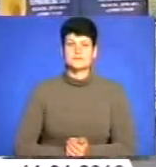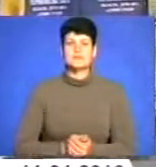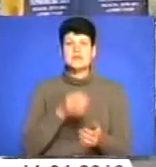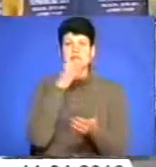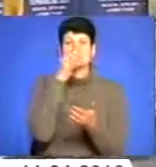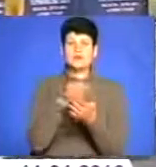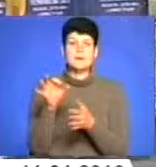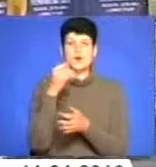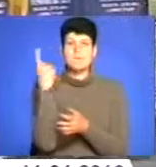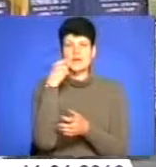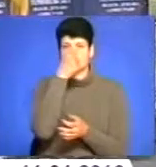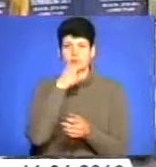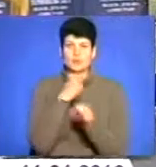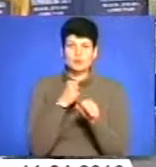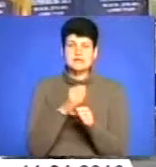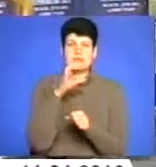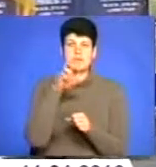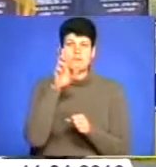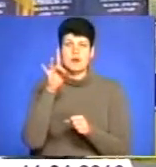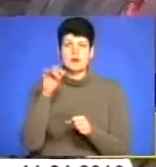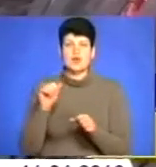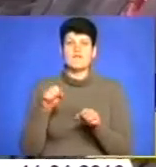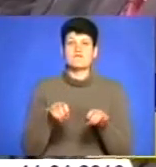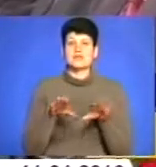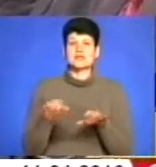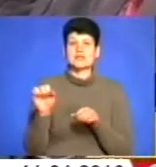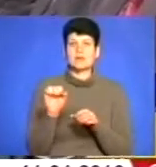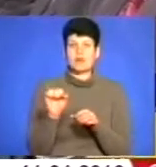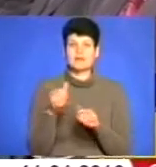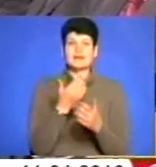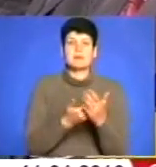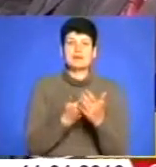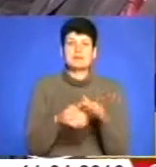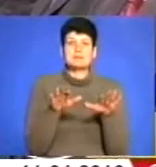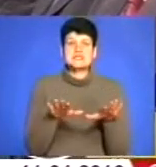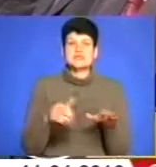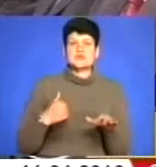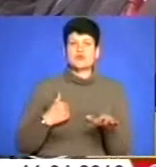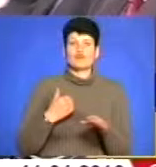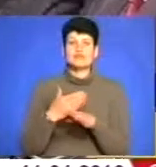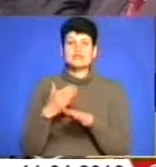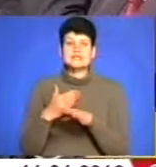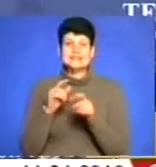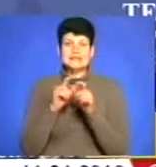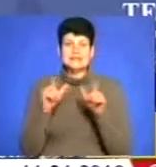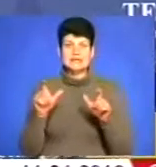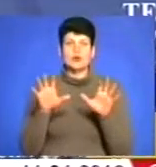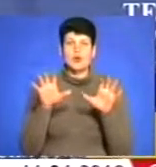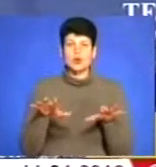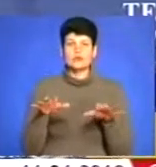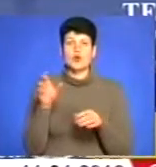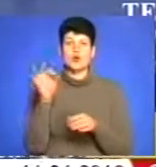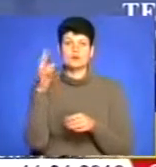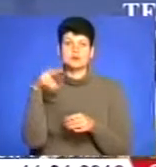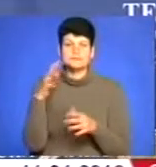Звітувати про перший рік роботи Степан Барна вирішив у Теребовлі. Саме на прикладі місцевої військової частини голові ОДА вдалося